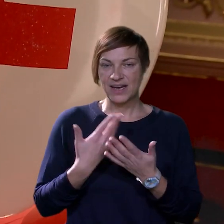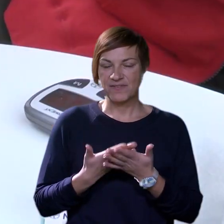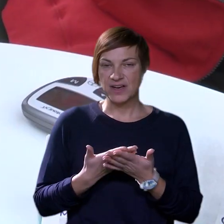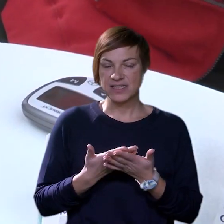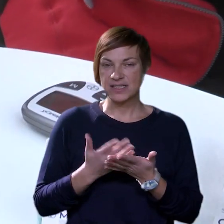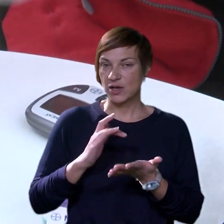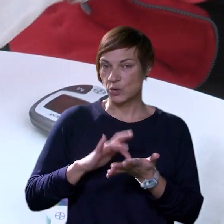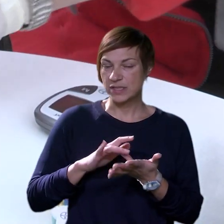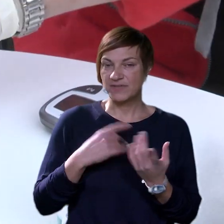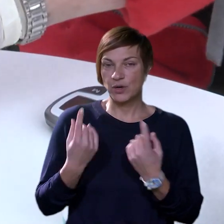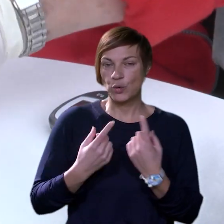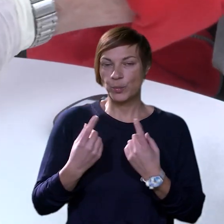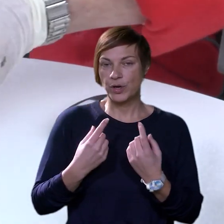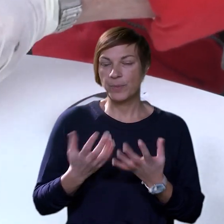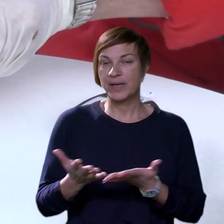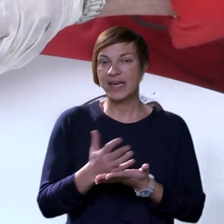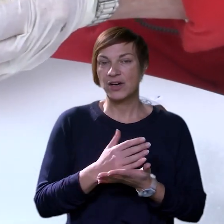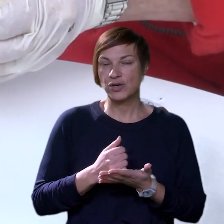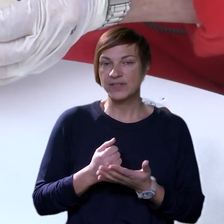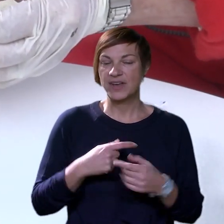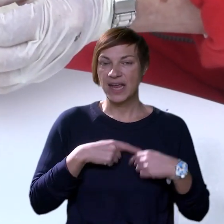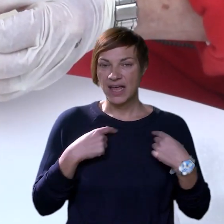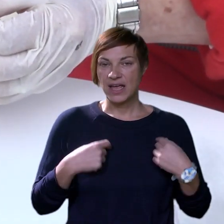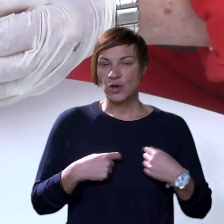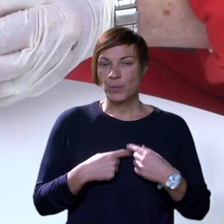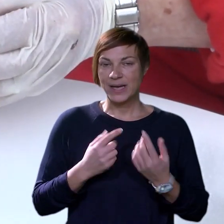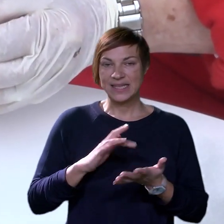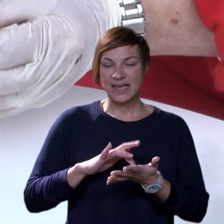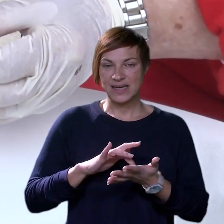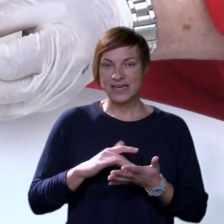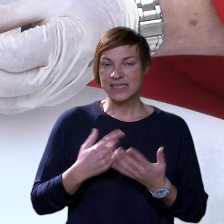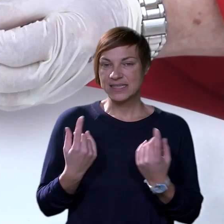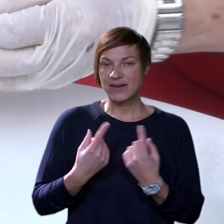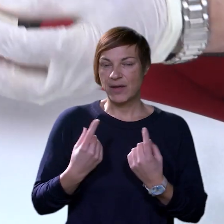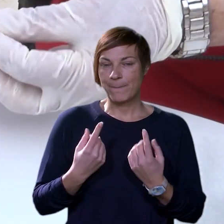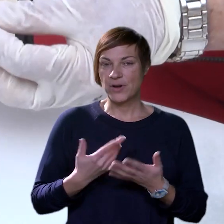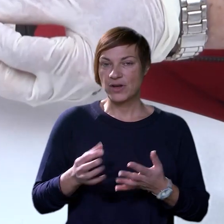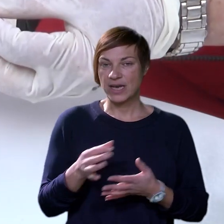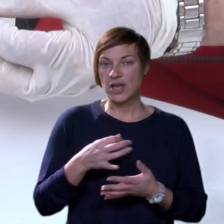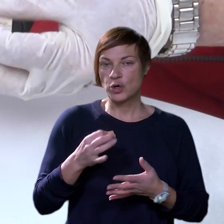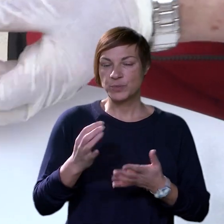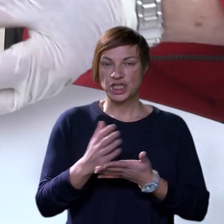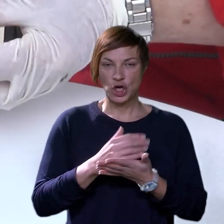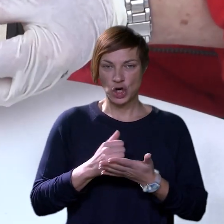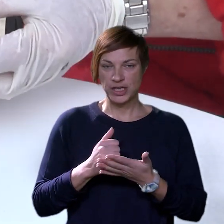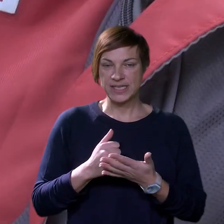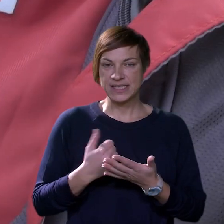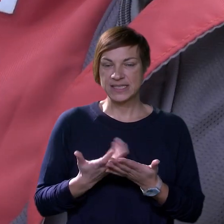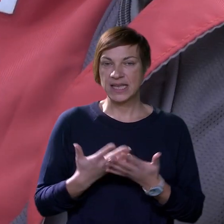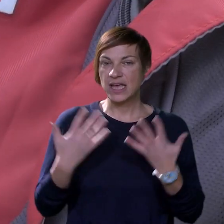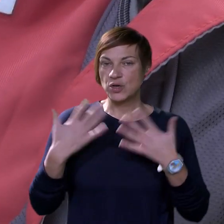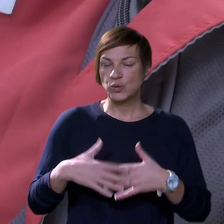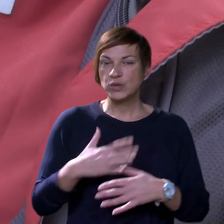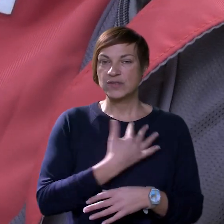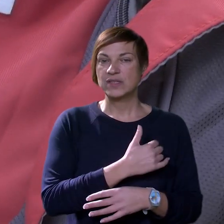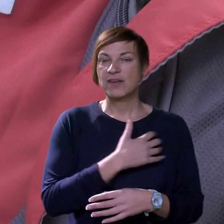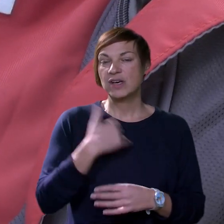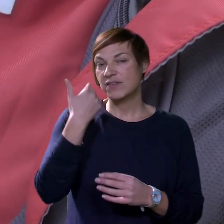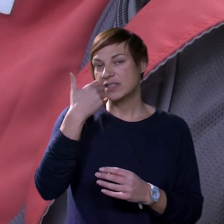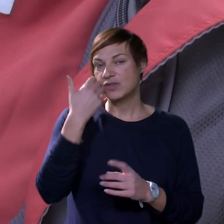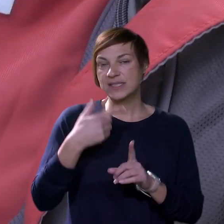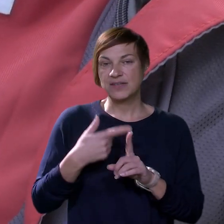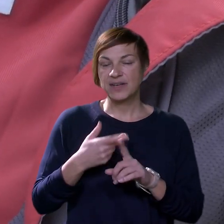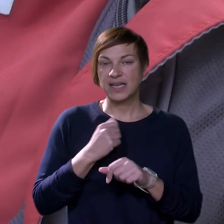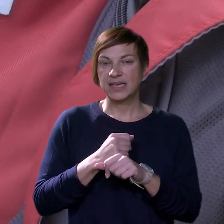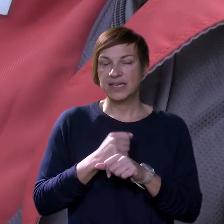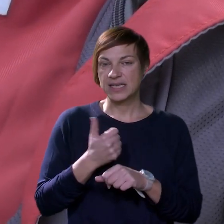Hrvatske, a u svrhu promicanja i ostvarivanja humanitarnih ciljeva i programa od opće koristi. U sustavu Hrvatskog